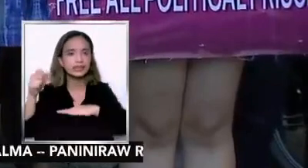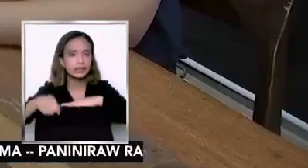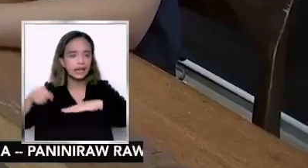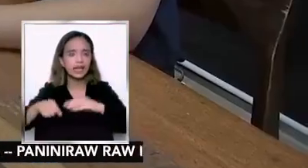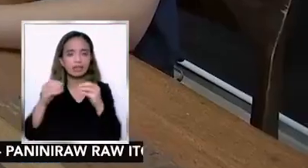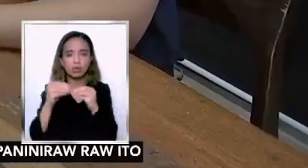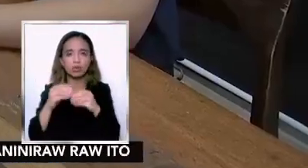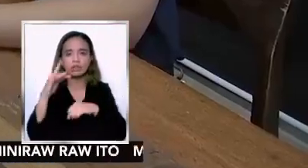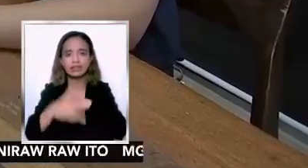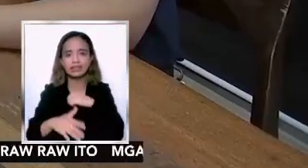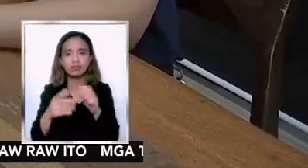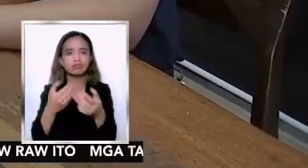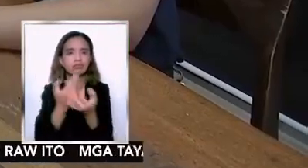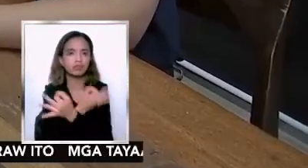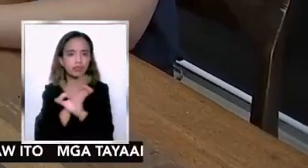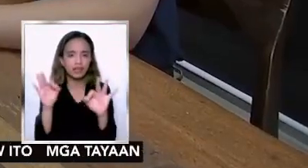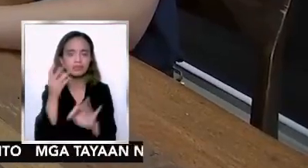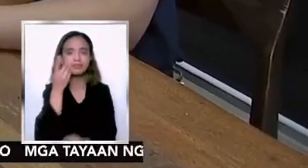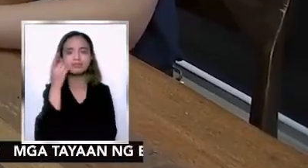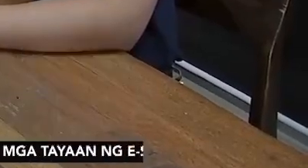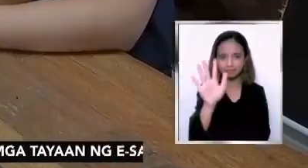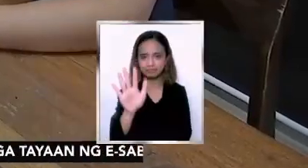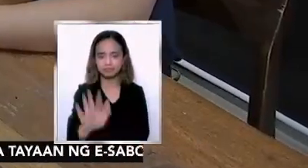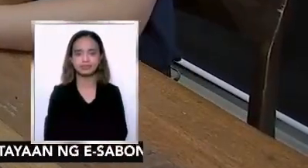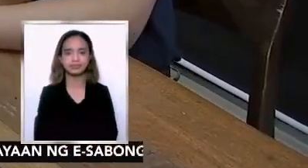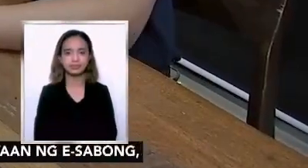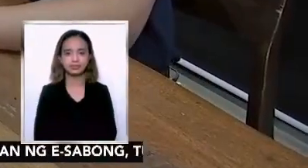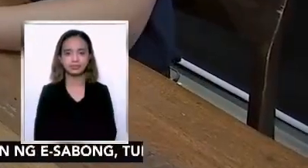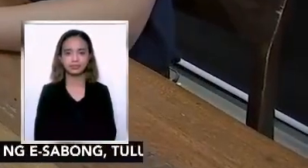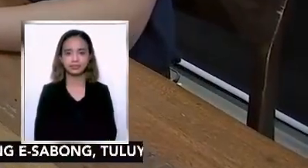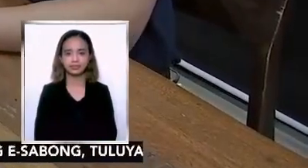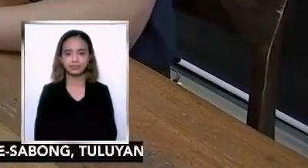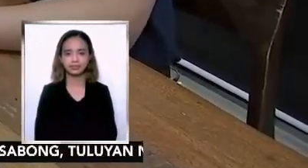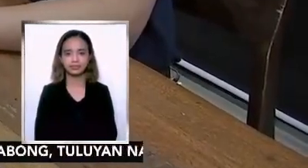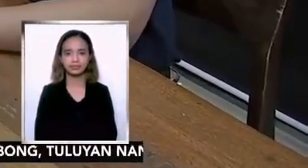senadora. John Consulta, nakatutok 24 oras.